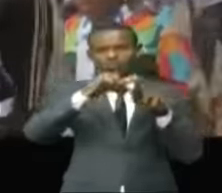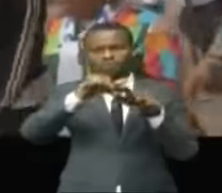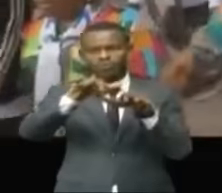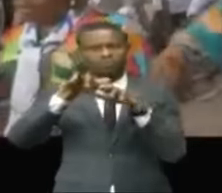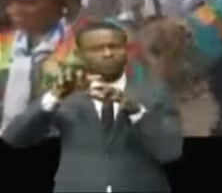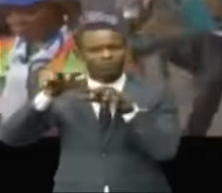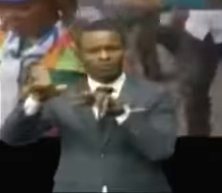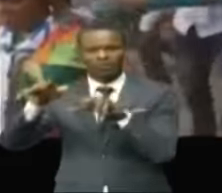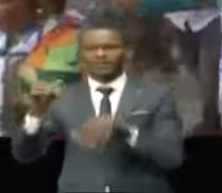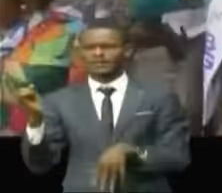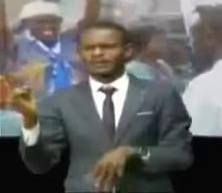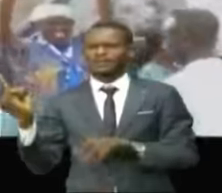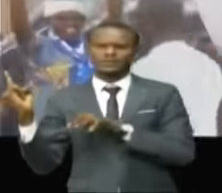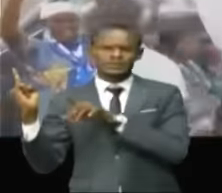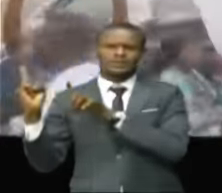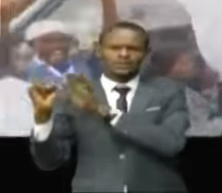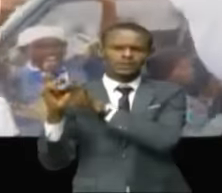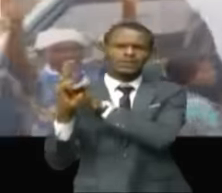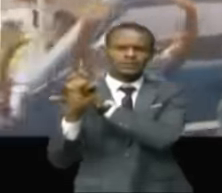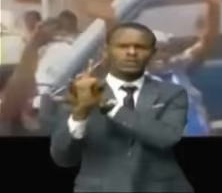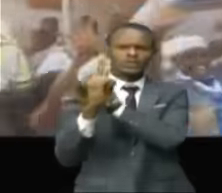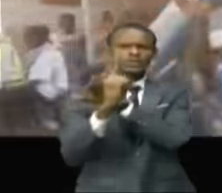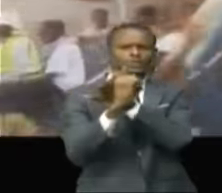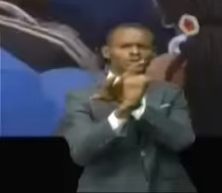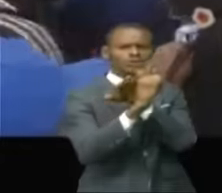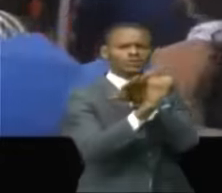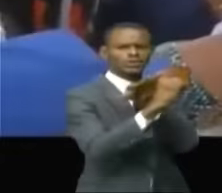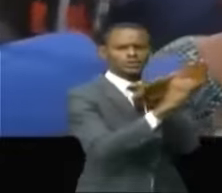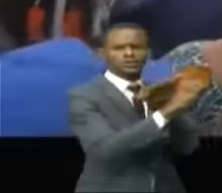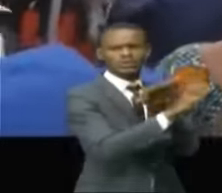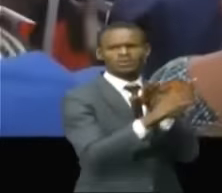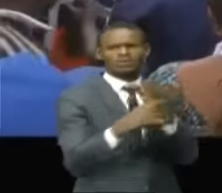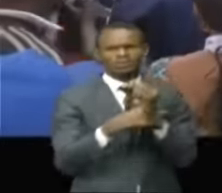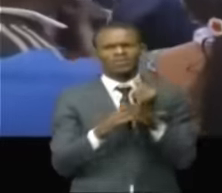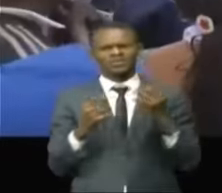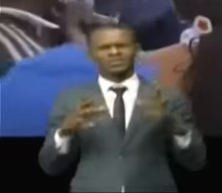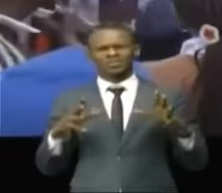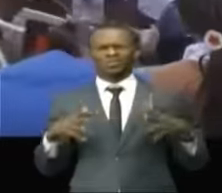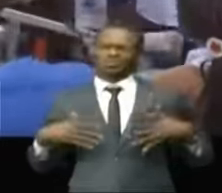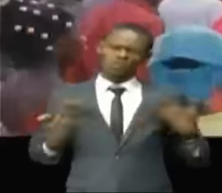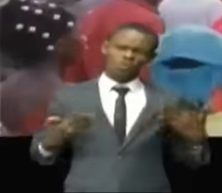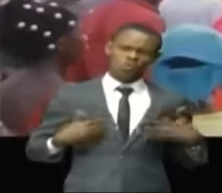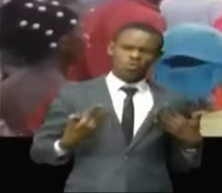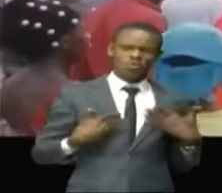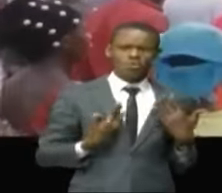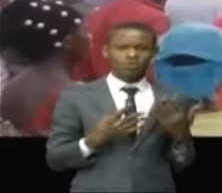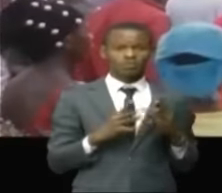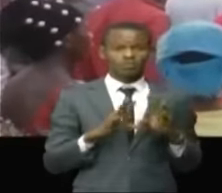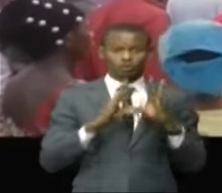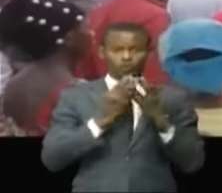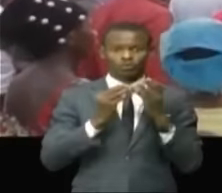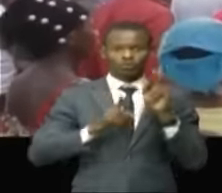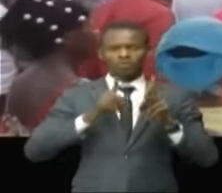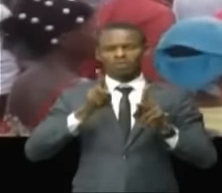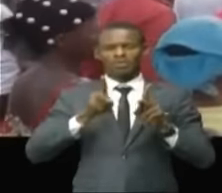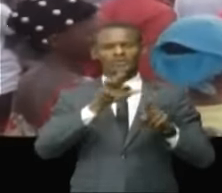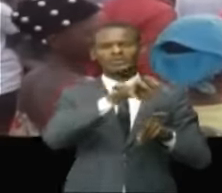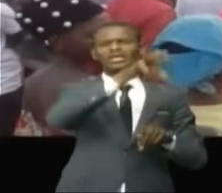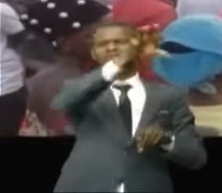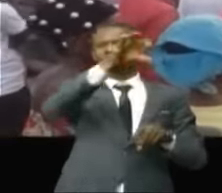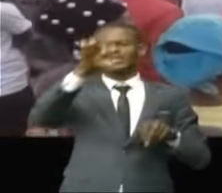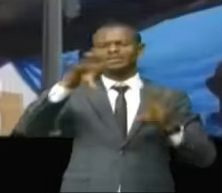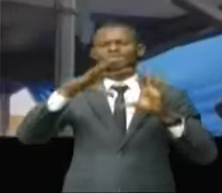délégation du Parti du Développement. De leur part, les habitants de ces coins ne jurent que par le soutien du président de la République,